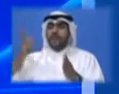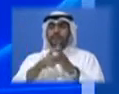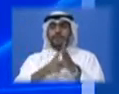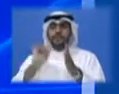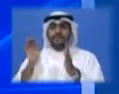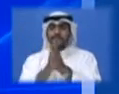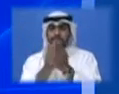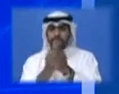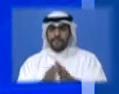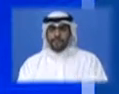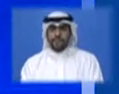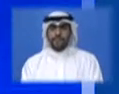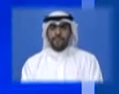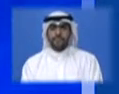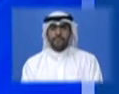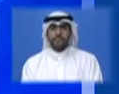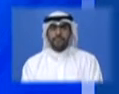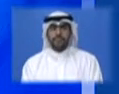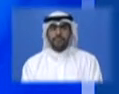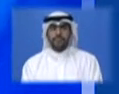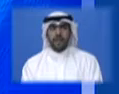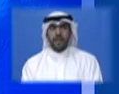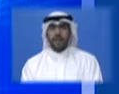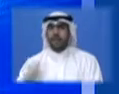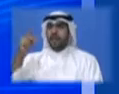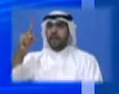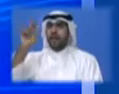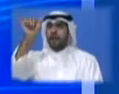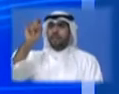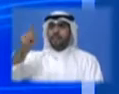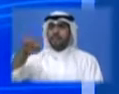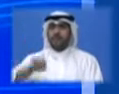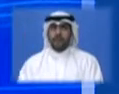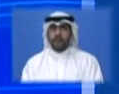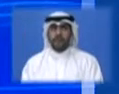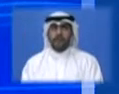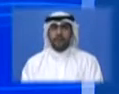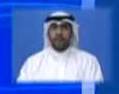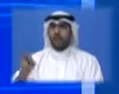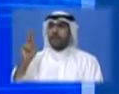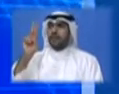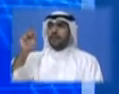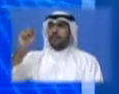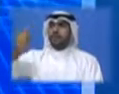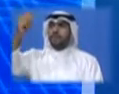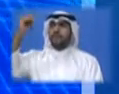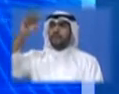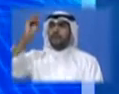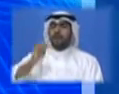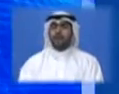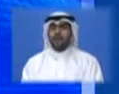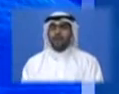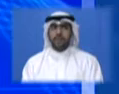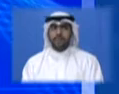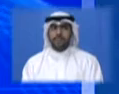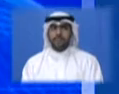من قانون الجنسية الكويتية. عبير علي هوشر، تفاحة جدعان بهوش.